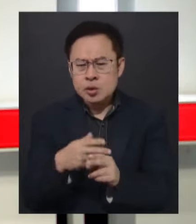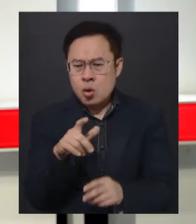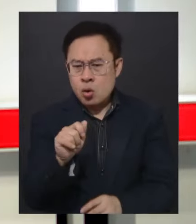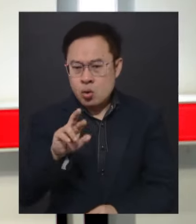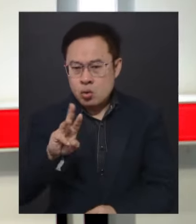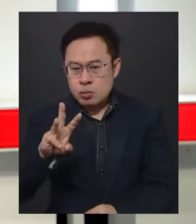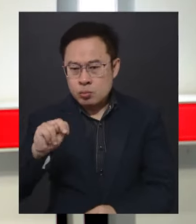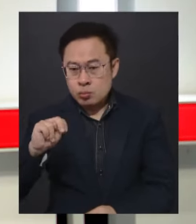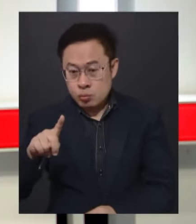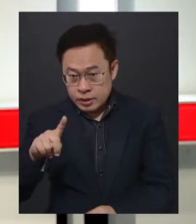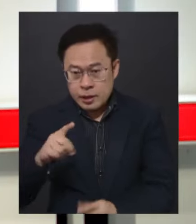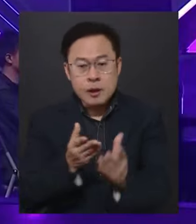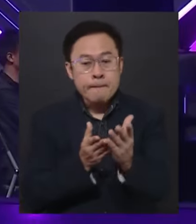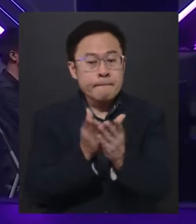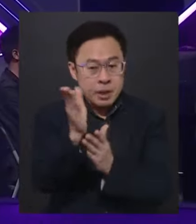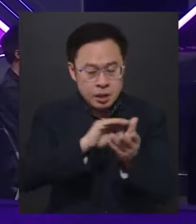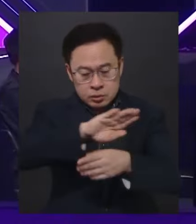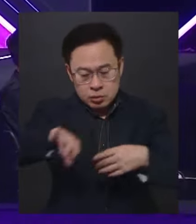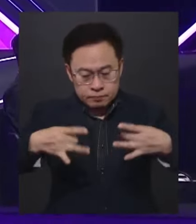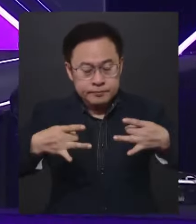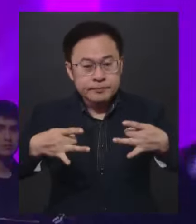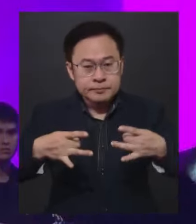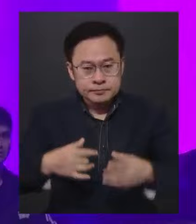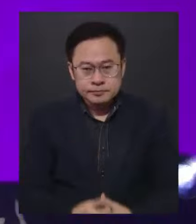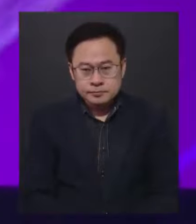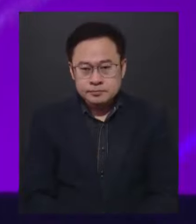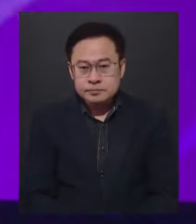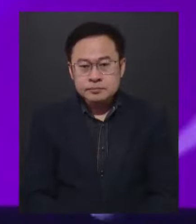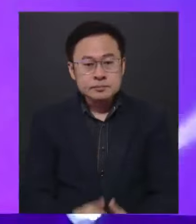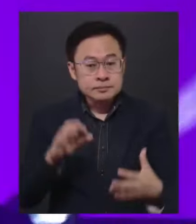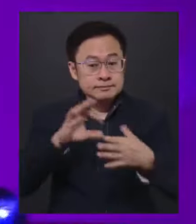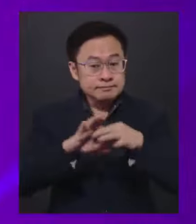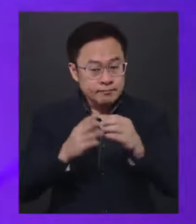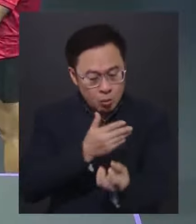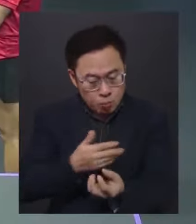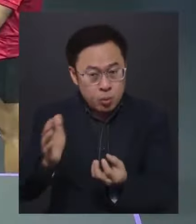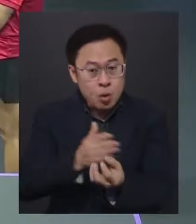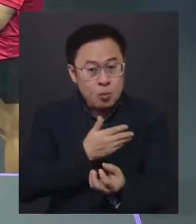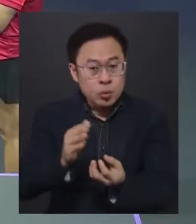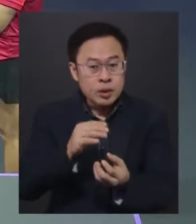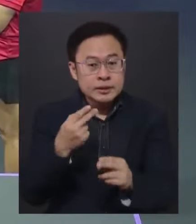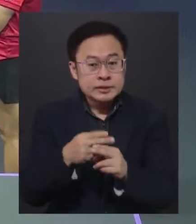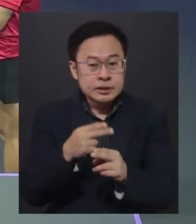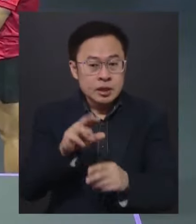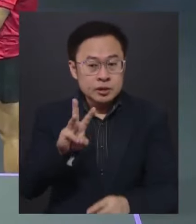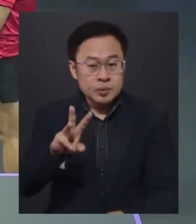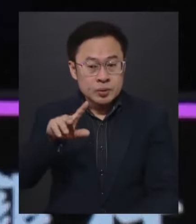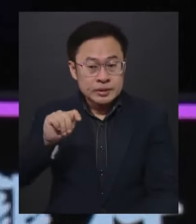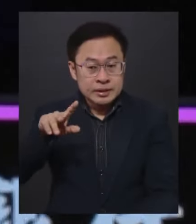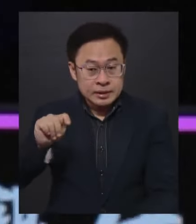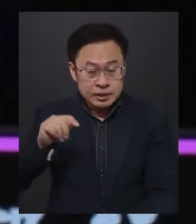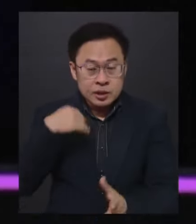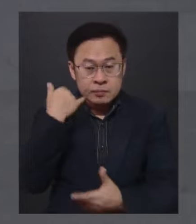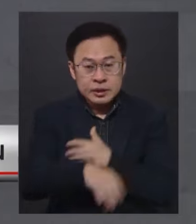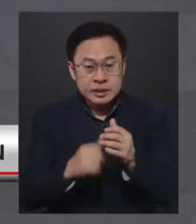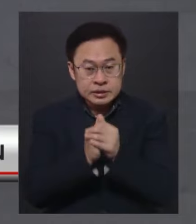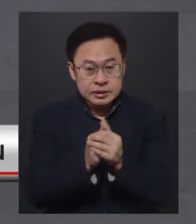16คนได้สำเร็จค่ะการแข่งขันเบิเทนนิรายการ wttแชมเปี้ยนโฉงชิงนะคะชิง